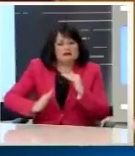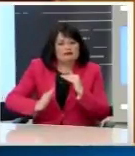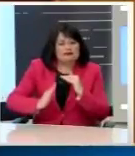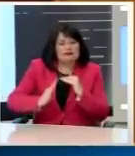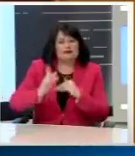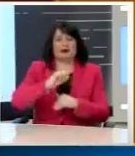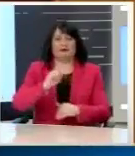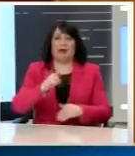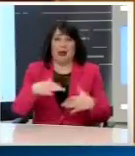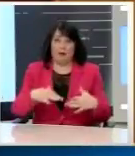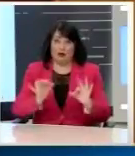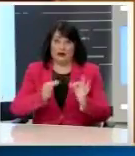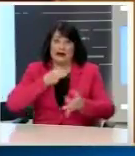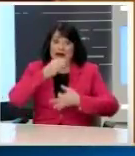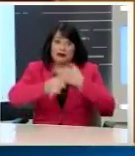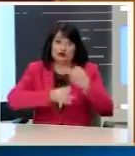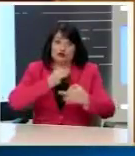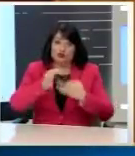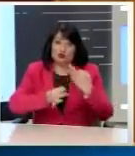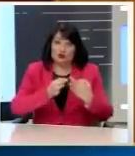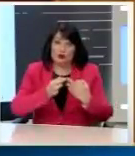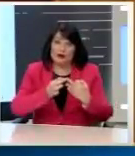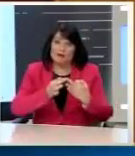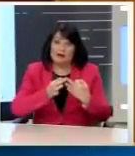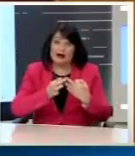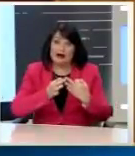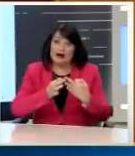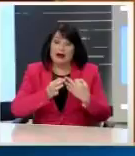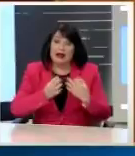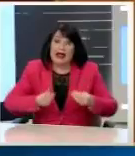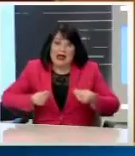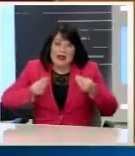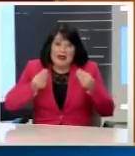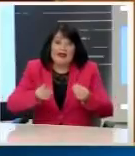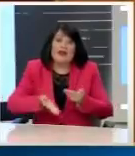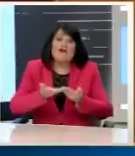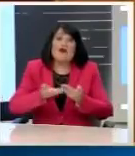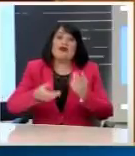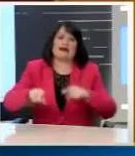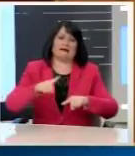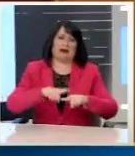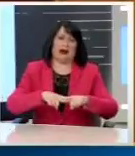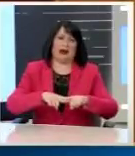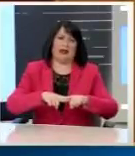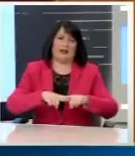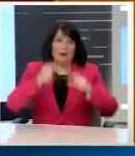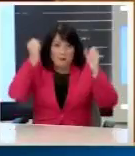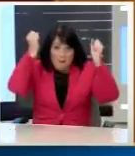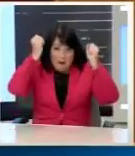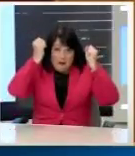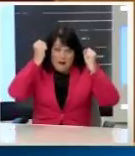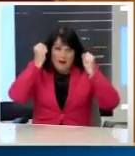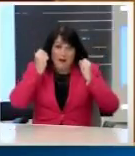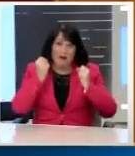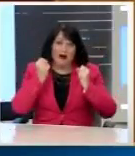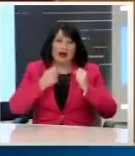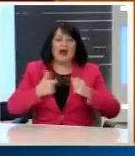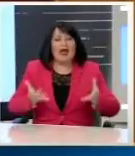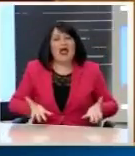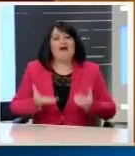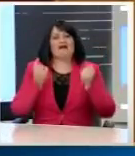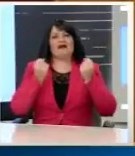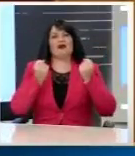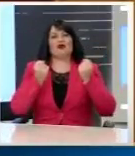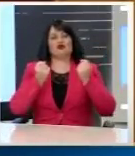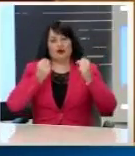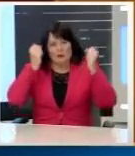το είπα όμως από την αρχή, δεν προσφέρετε καλές υπηρεσίες στη χώρα, κάνετε ζημιά, αλλά ευτυχώς για τη χώρα η